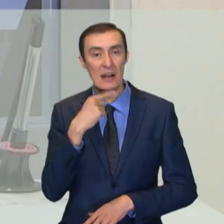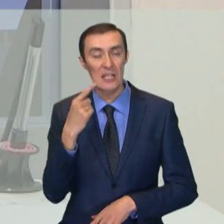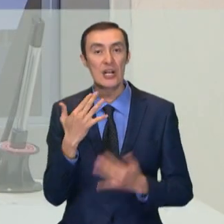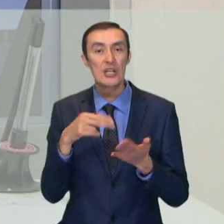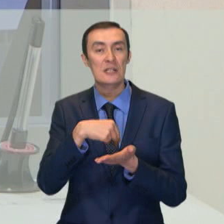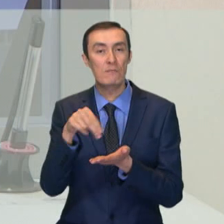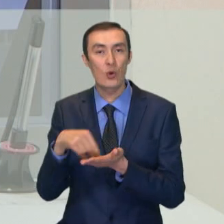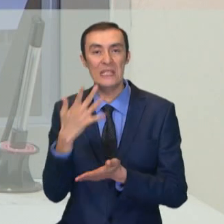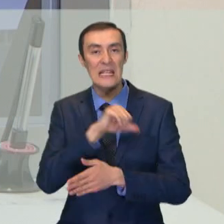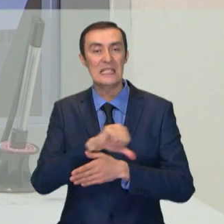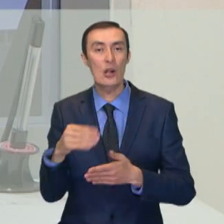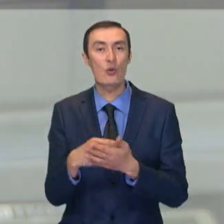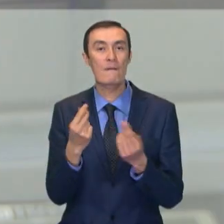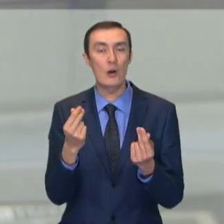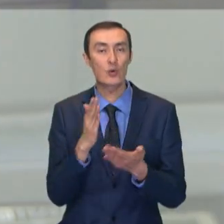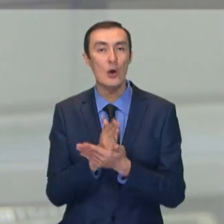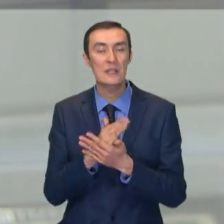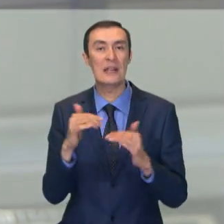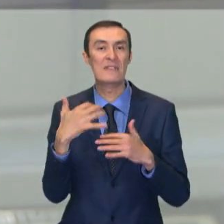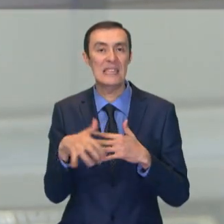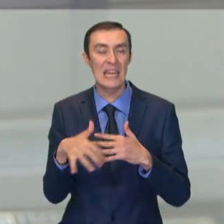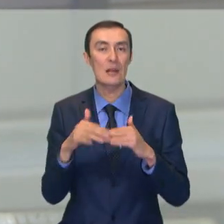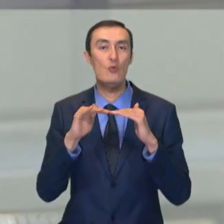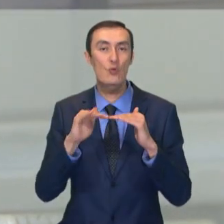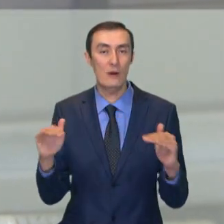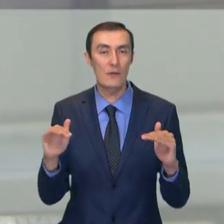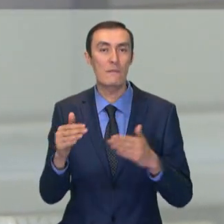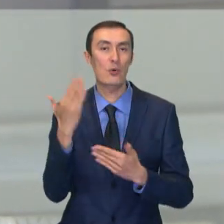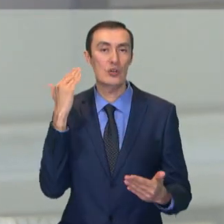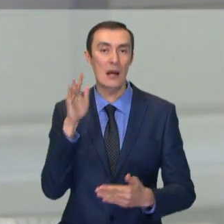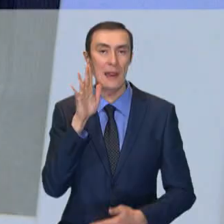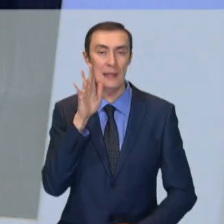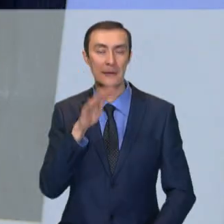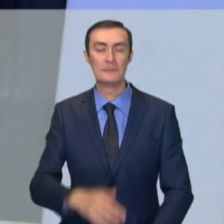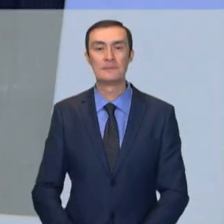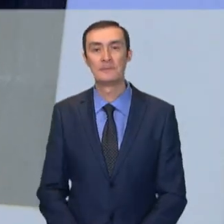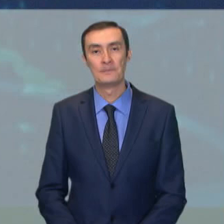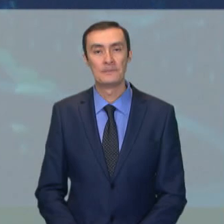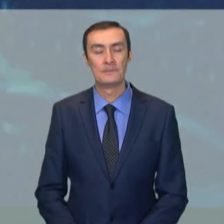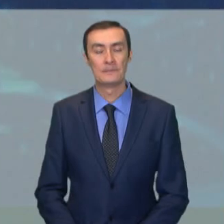на иностранную валюту находится на среднестатистическом уровне прошлых лет.